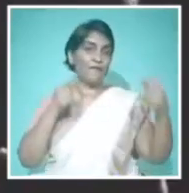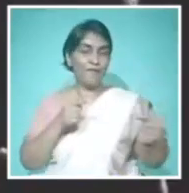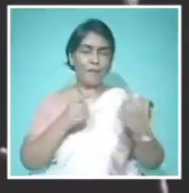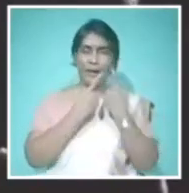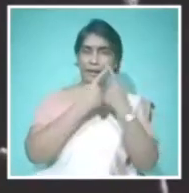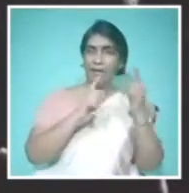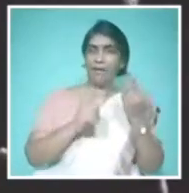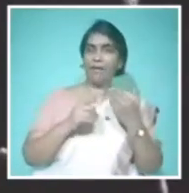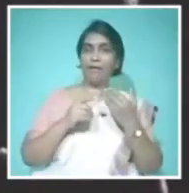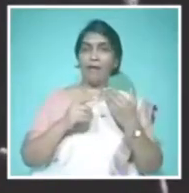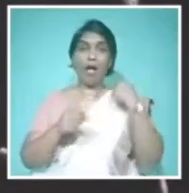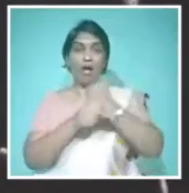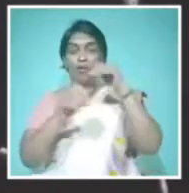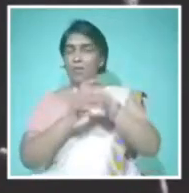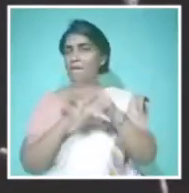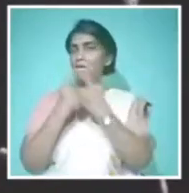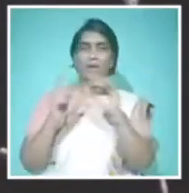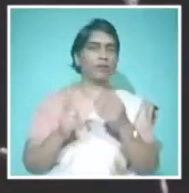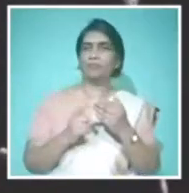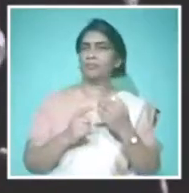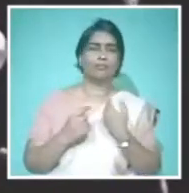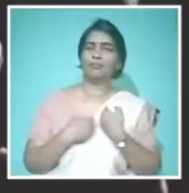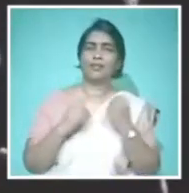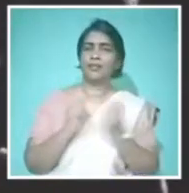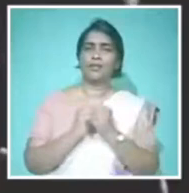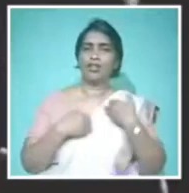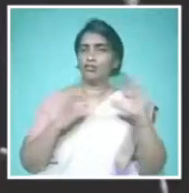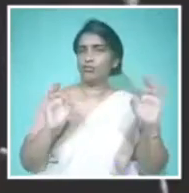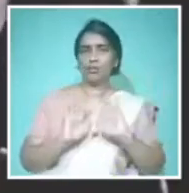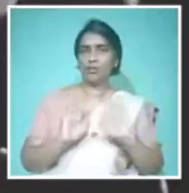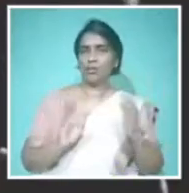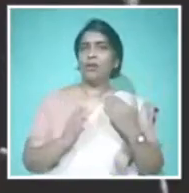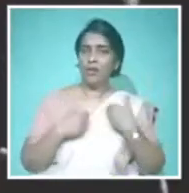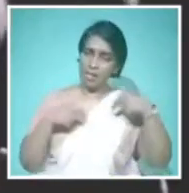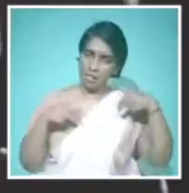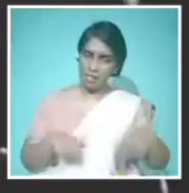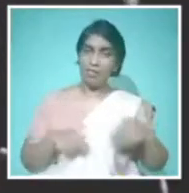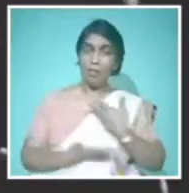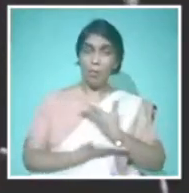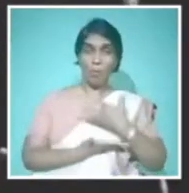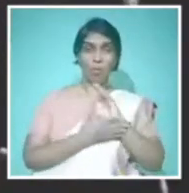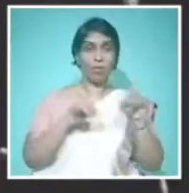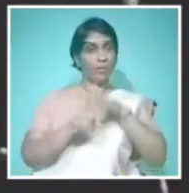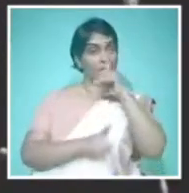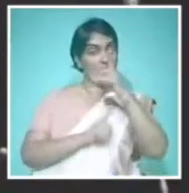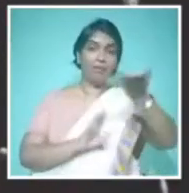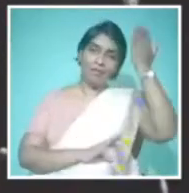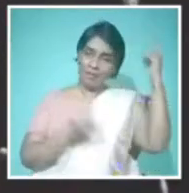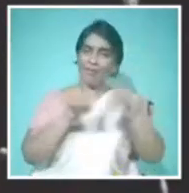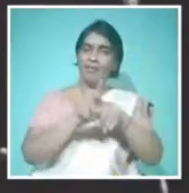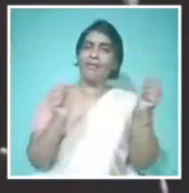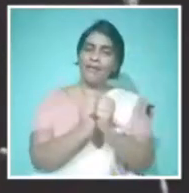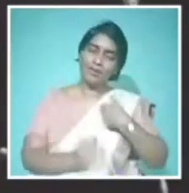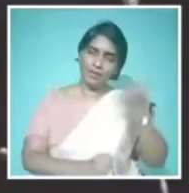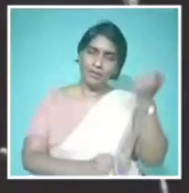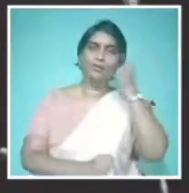kavidya kui Anda paksa ini orang tahu ini kerana hasilan apa sudah rannya, mereka demi budaya lawak kata agar ada, ekal kerap budaya loko apa